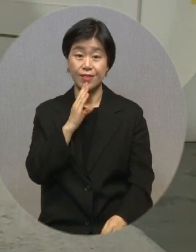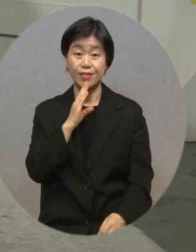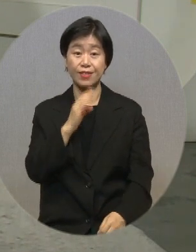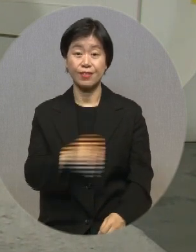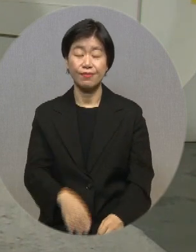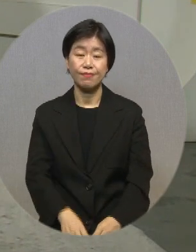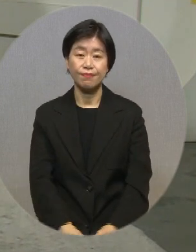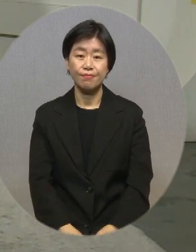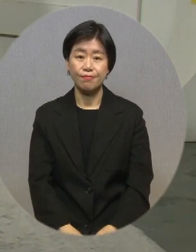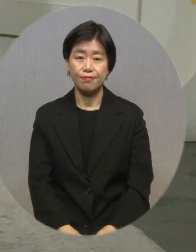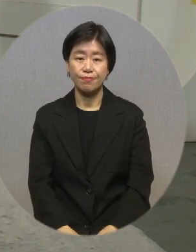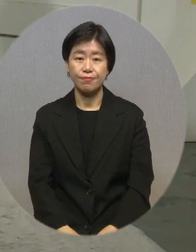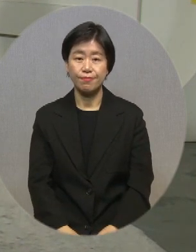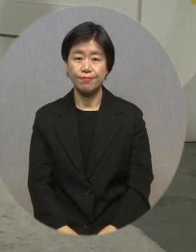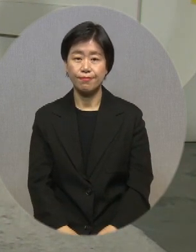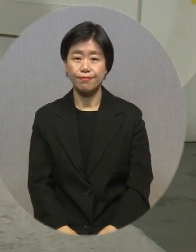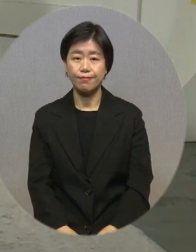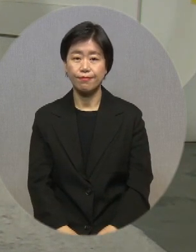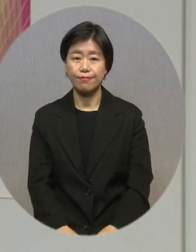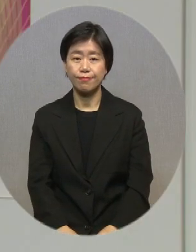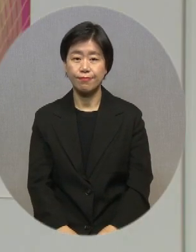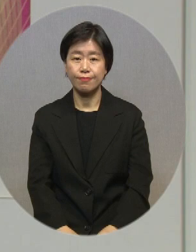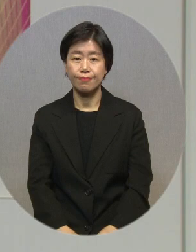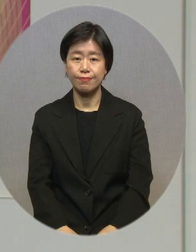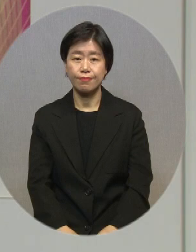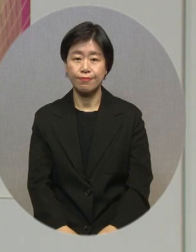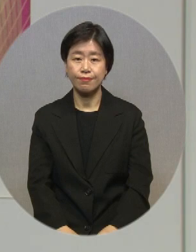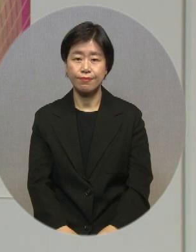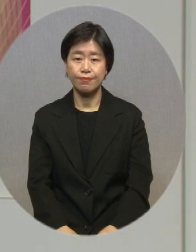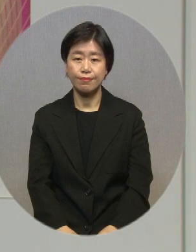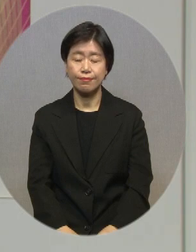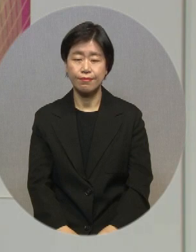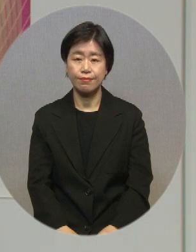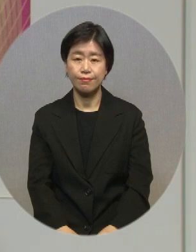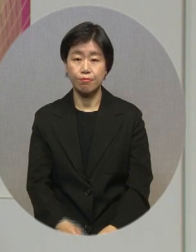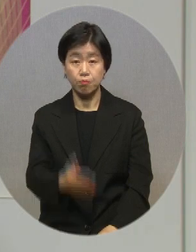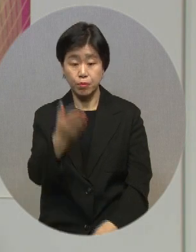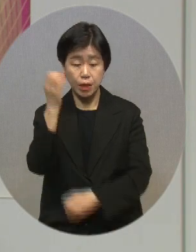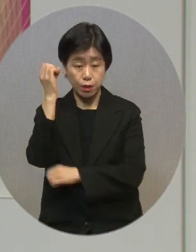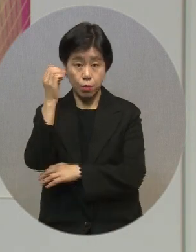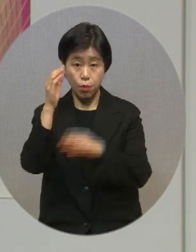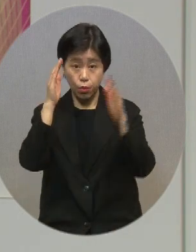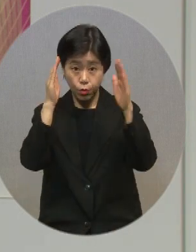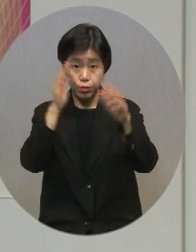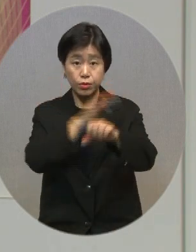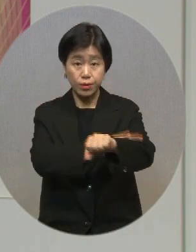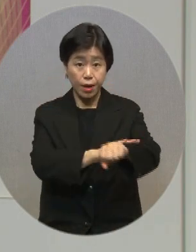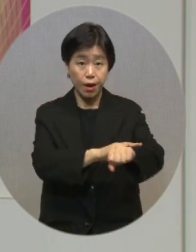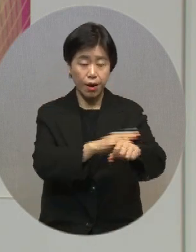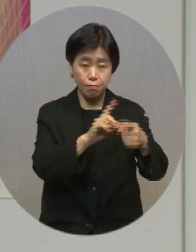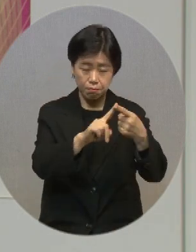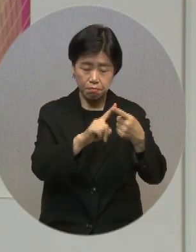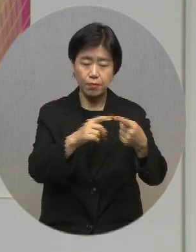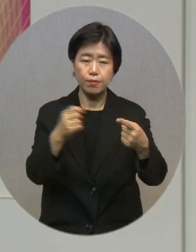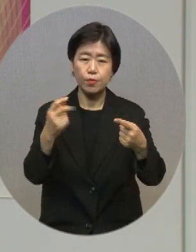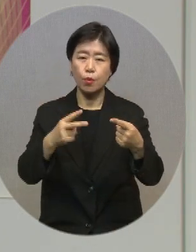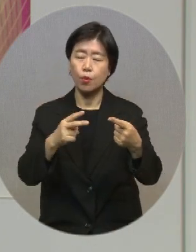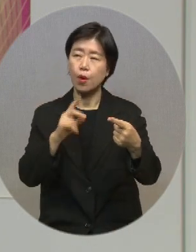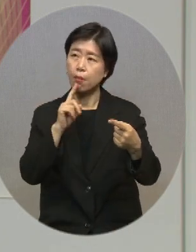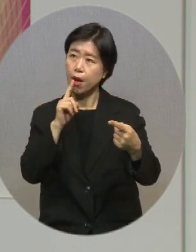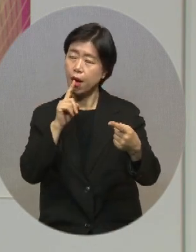장점이 있네요. 그렇죠. 그런 혜택이 있네요. 네. 예. 자 그러면 이 기본적인 공부도 공부고 언어도 그렇고 네. 또